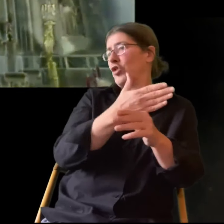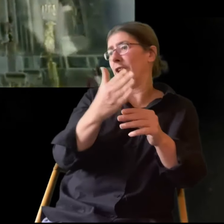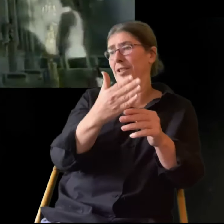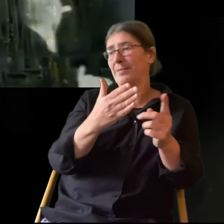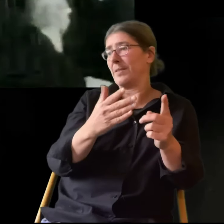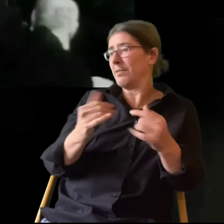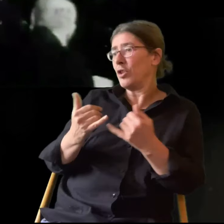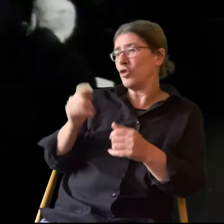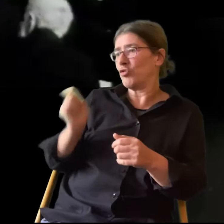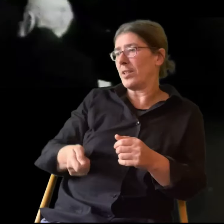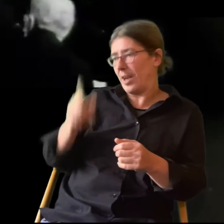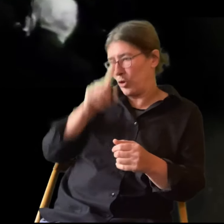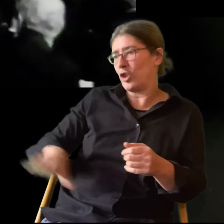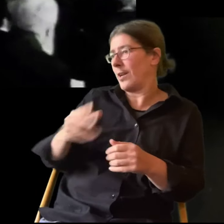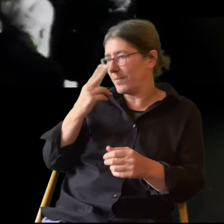Der diktierte Frieden.